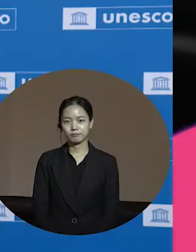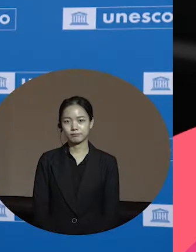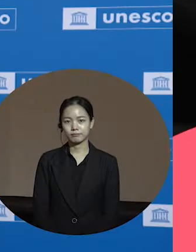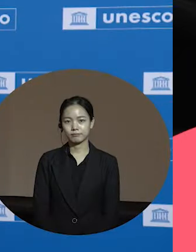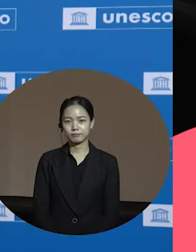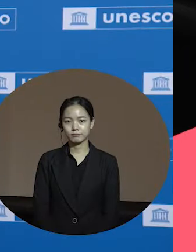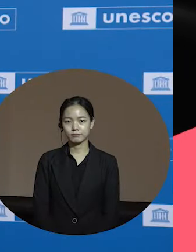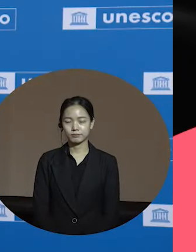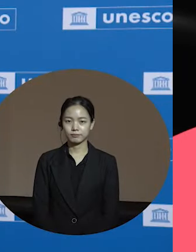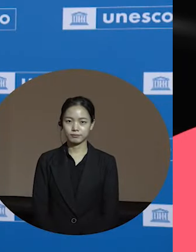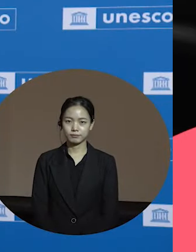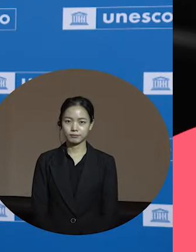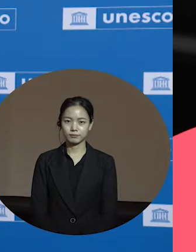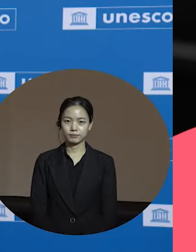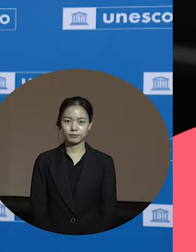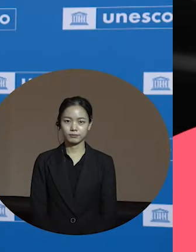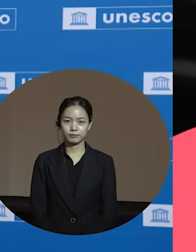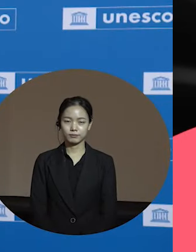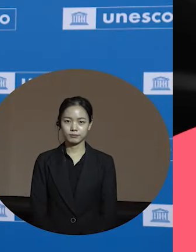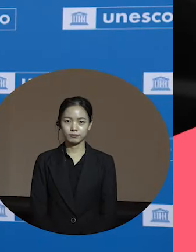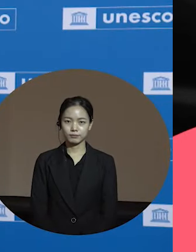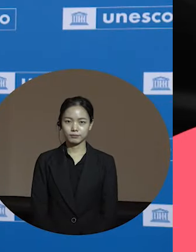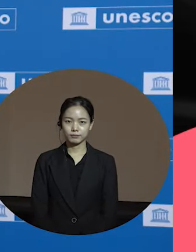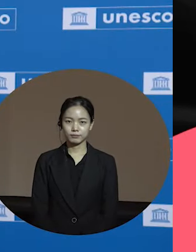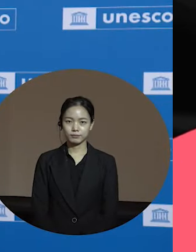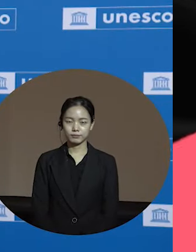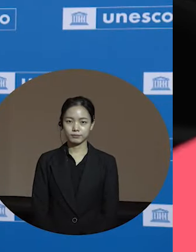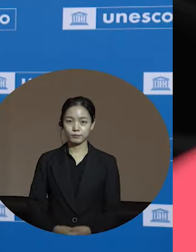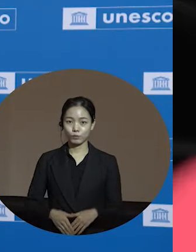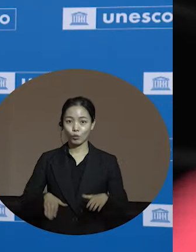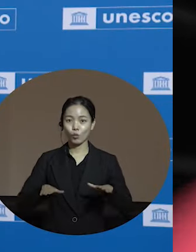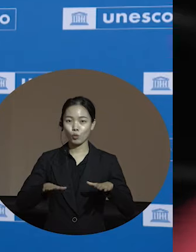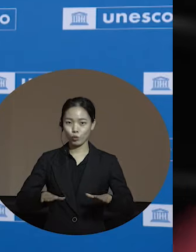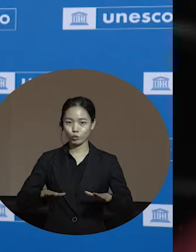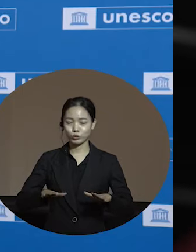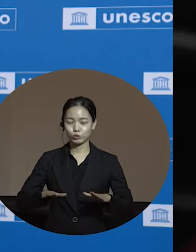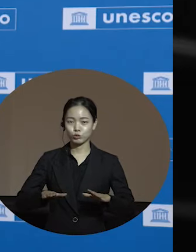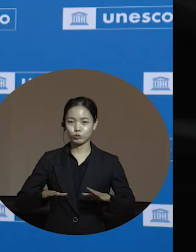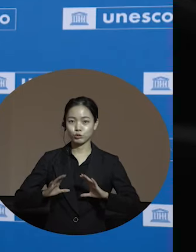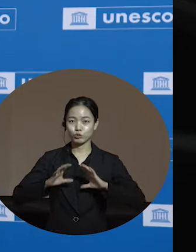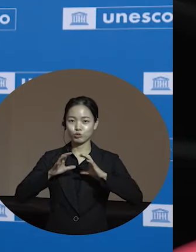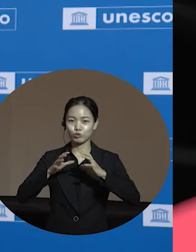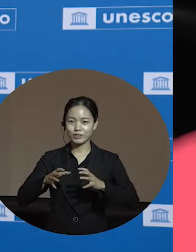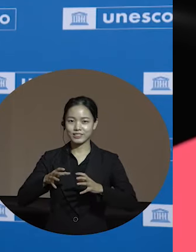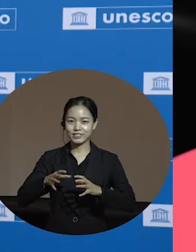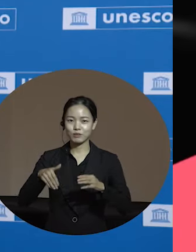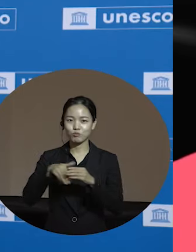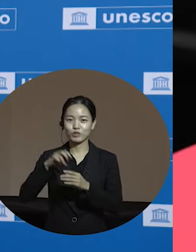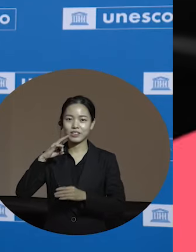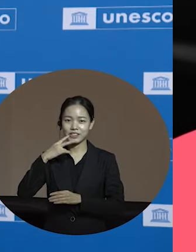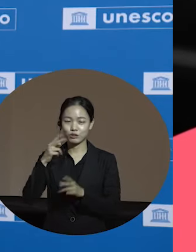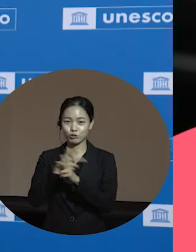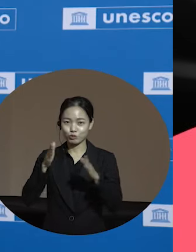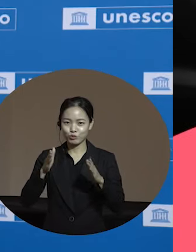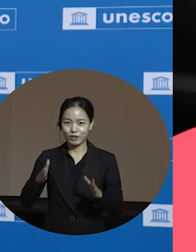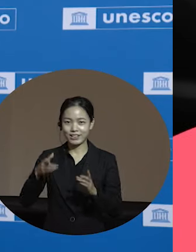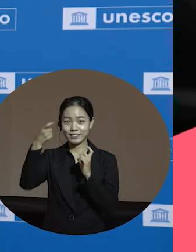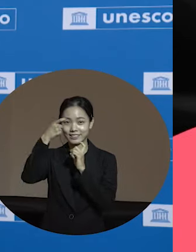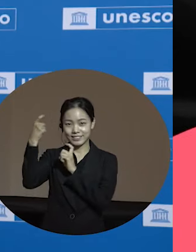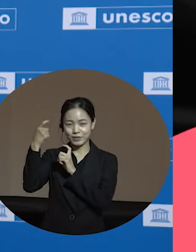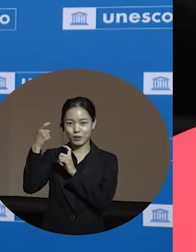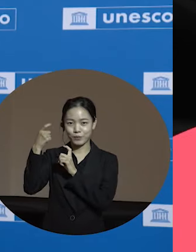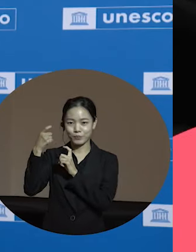I am honored to address you today at this Art and Culture Education Forum 2024 organized by the Ministry of Culture, Sports and Tourism